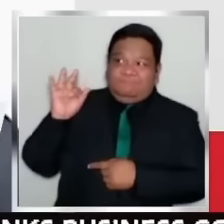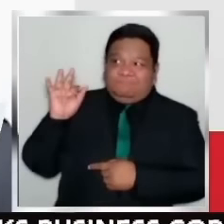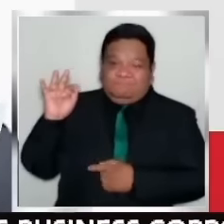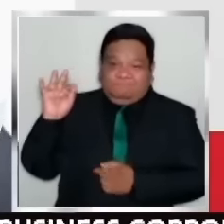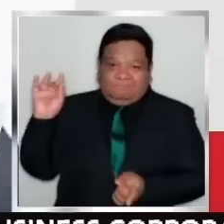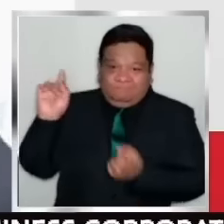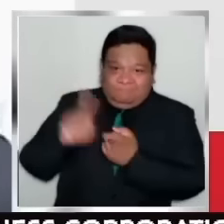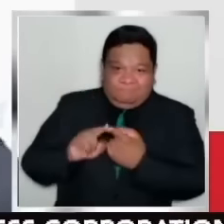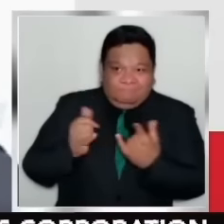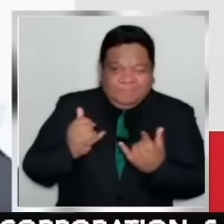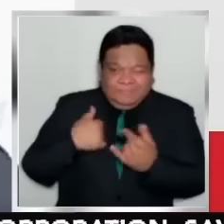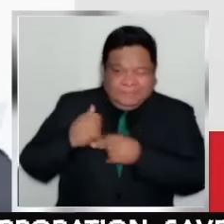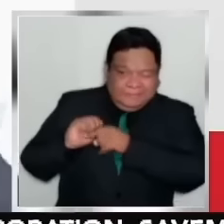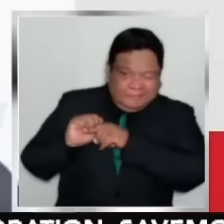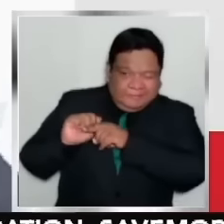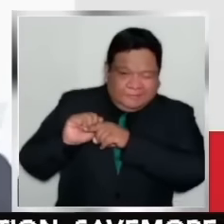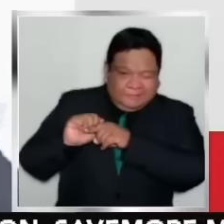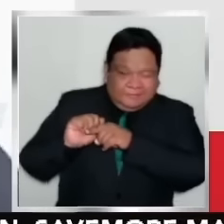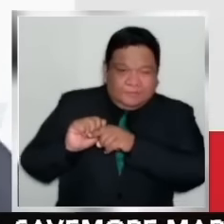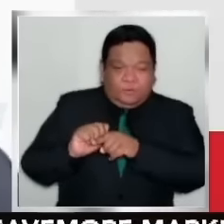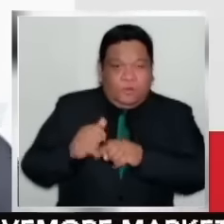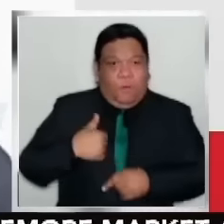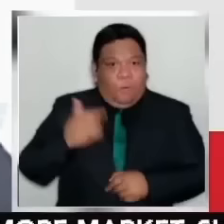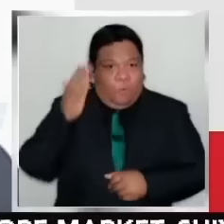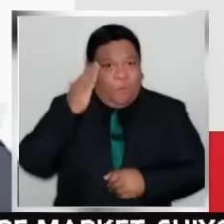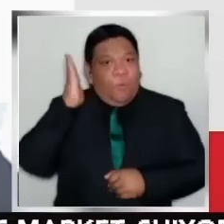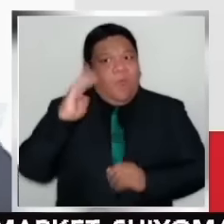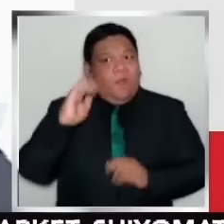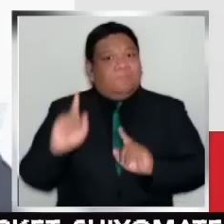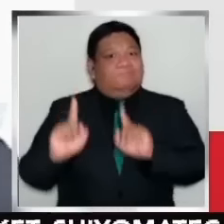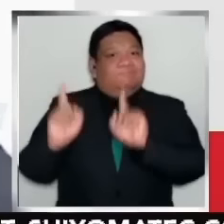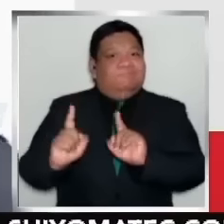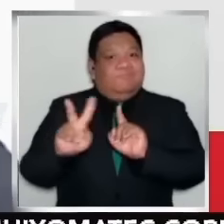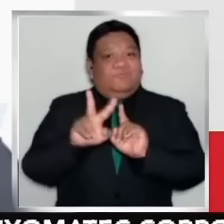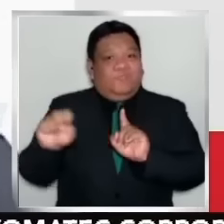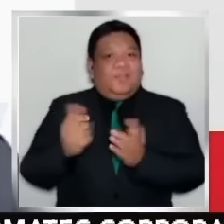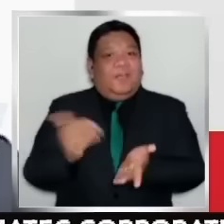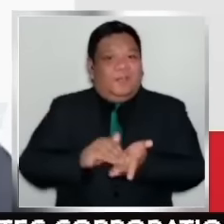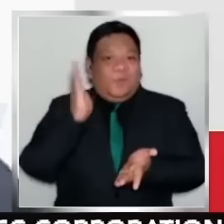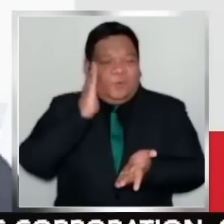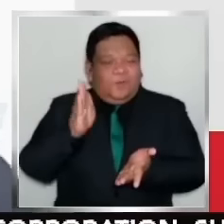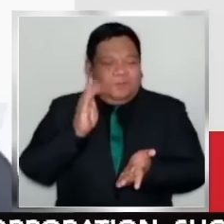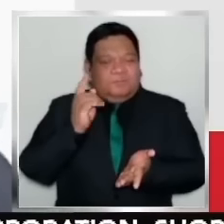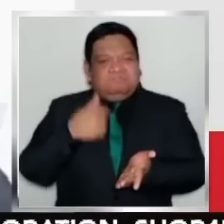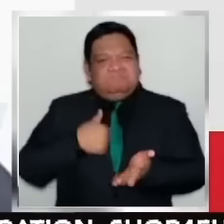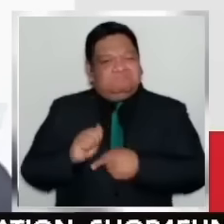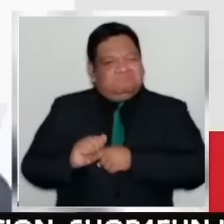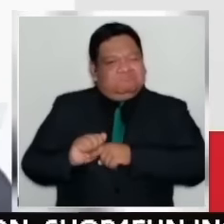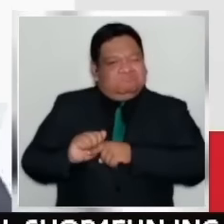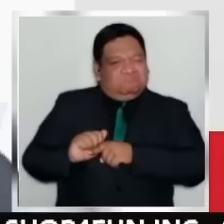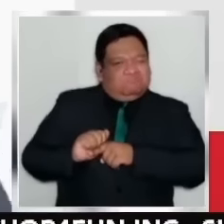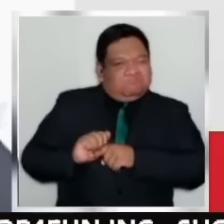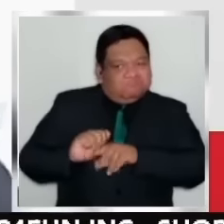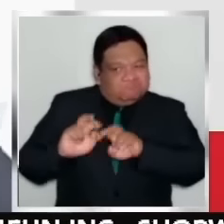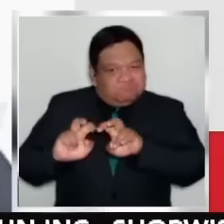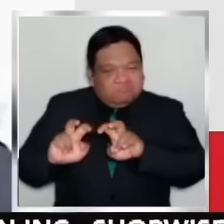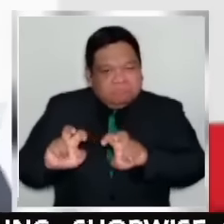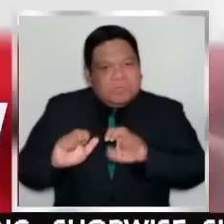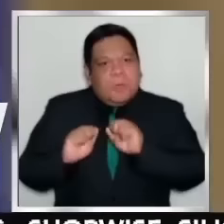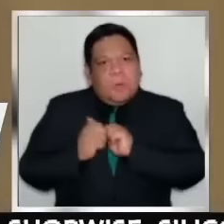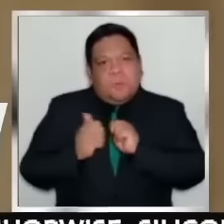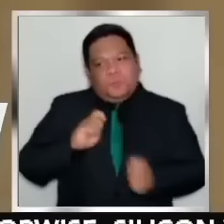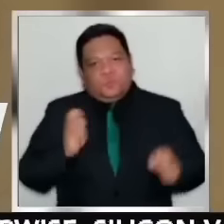nag-training talaga ako. Kasi alam ko makakatapat at makakatapat ko ulit siya eh. So nag-training ako, nag-research para ibahin ko yung game